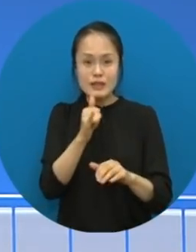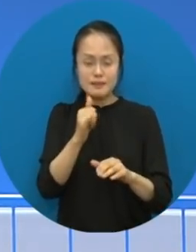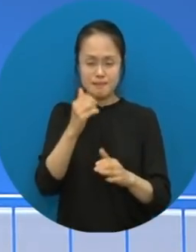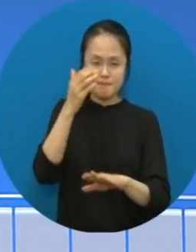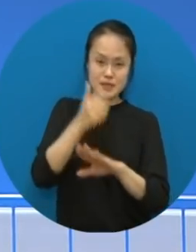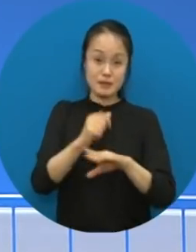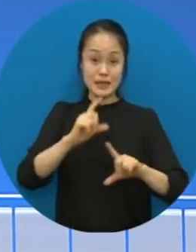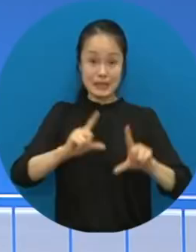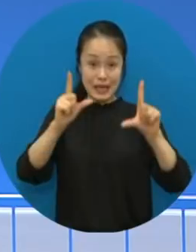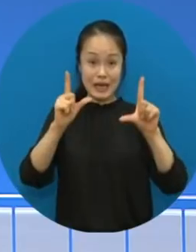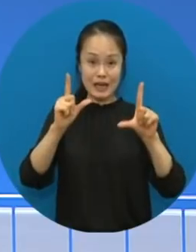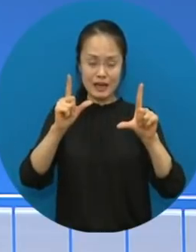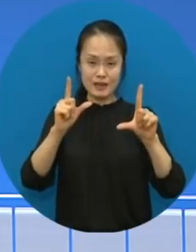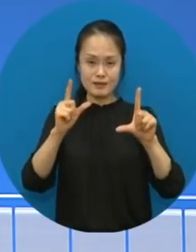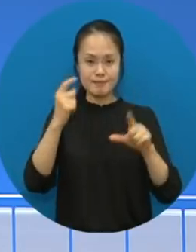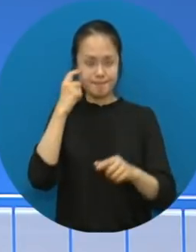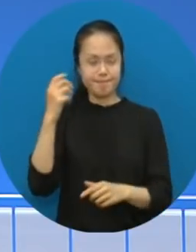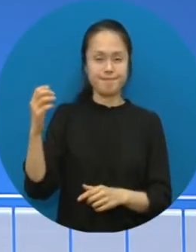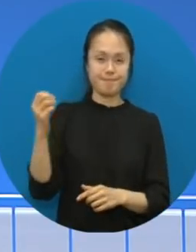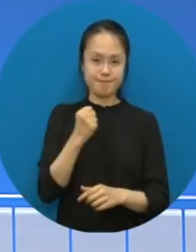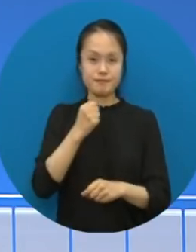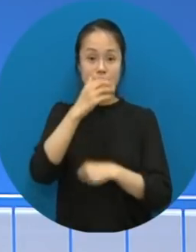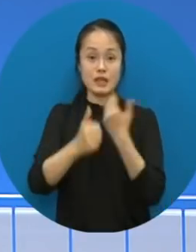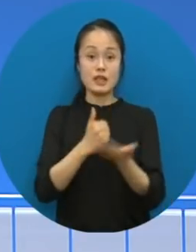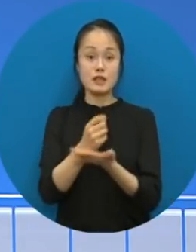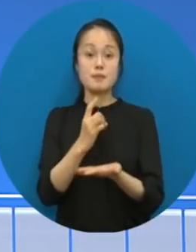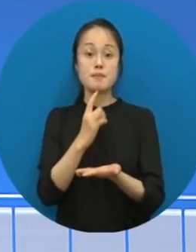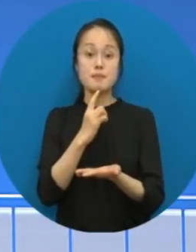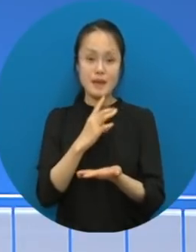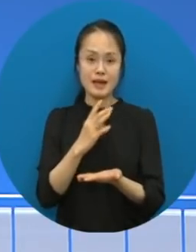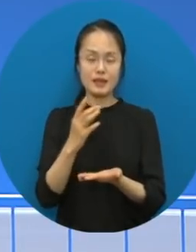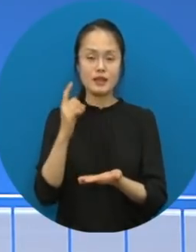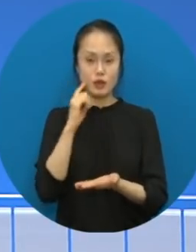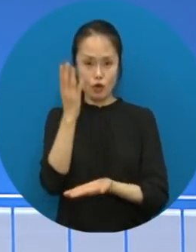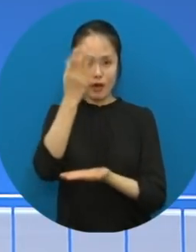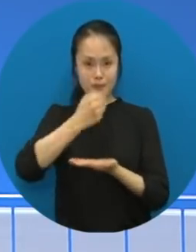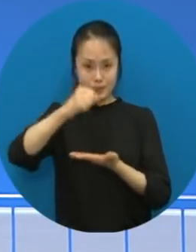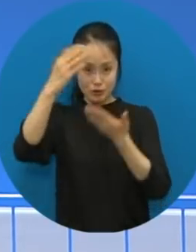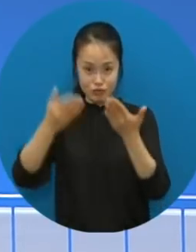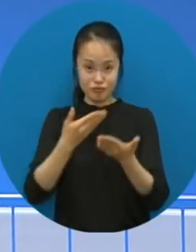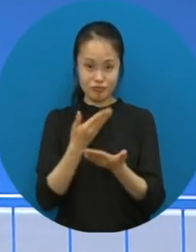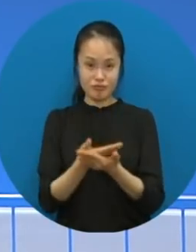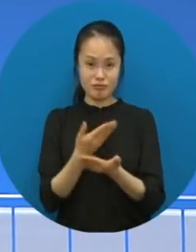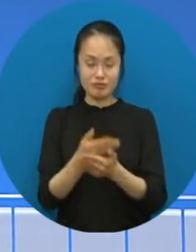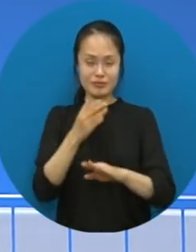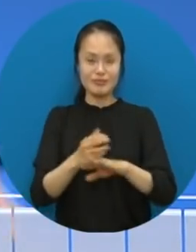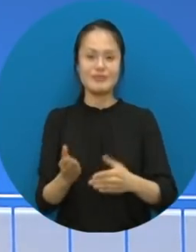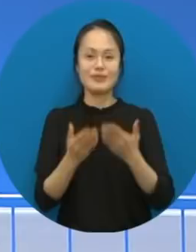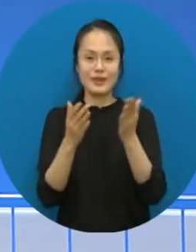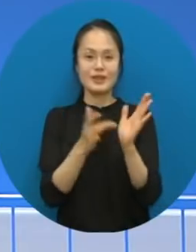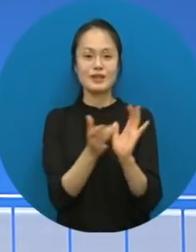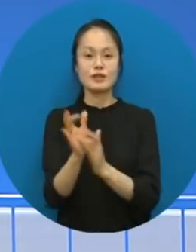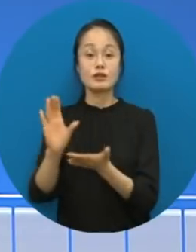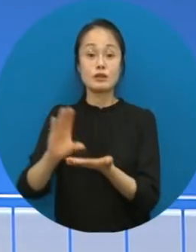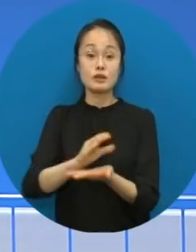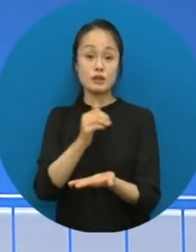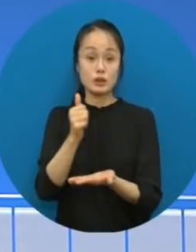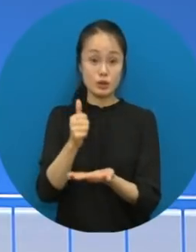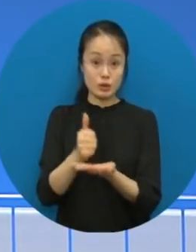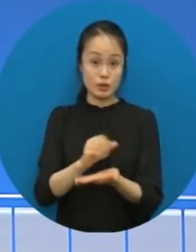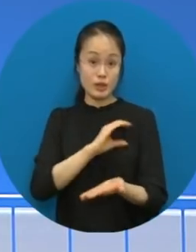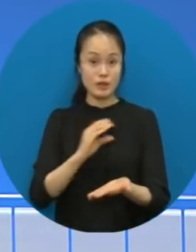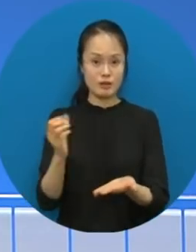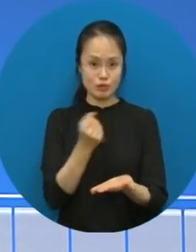주사 하나님만 영광받아 주시옵소서. 감사드리며 오직 예수님의 이름으로만